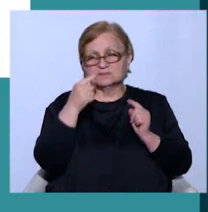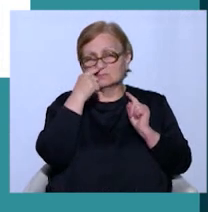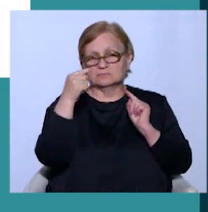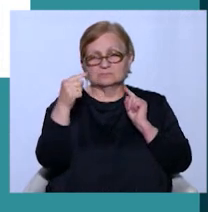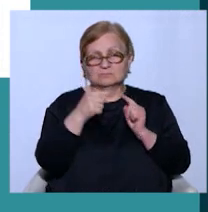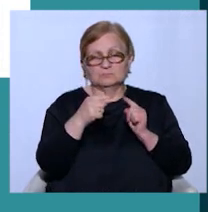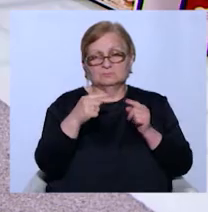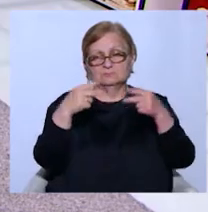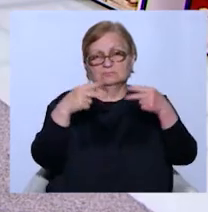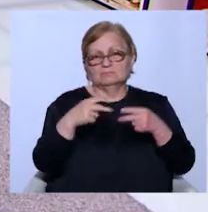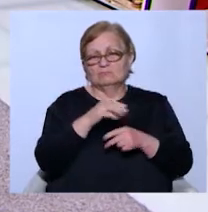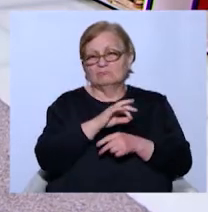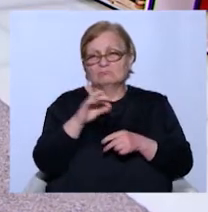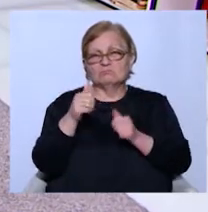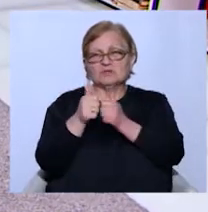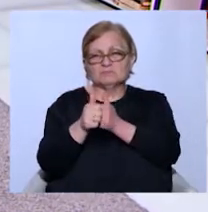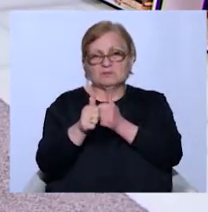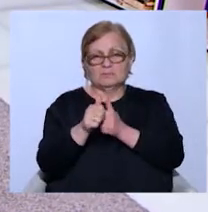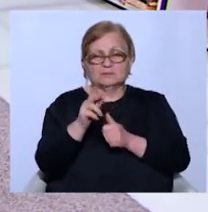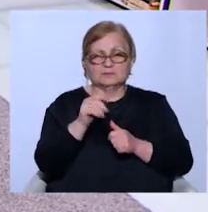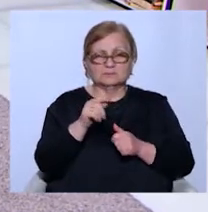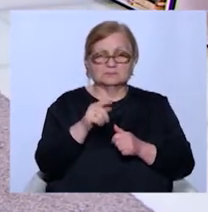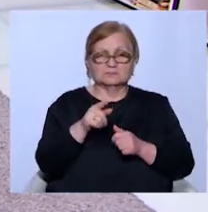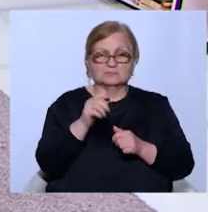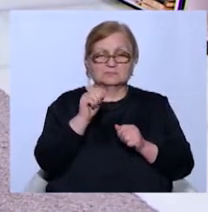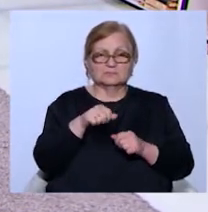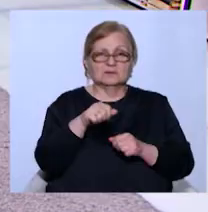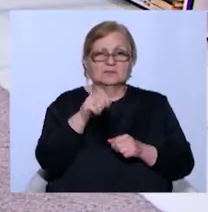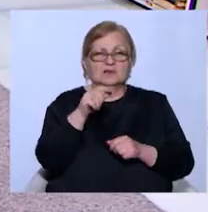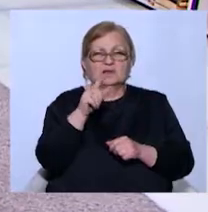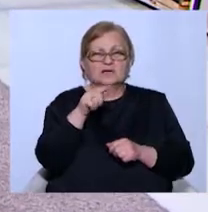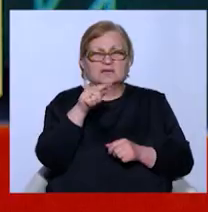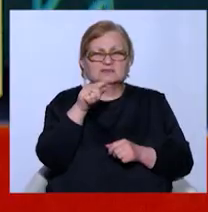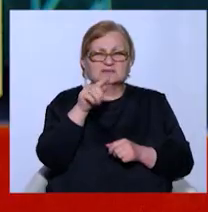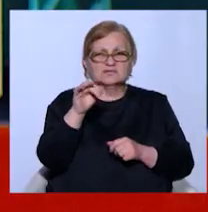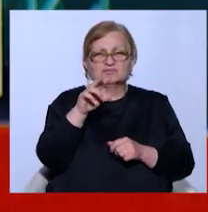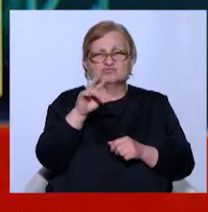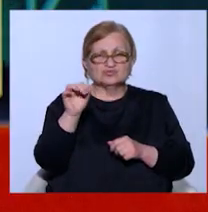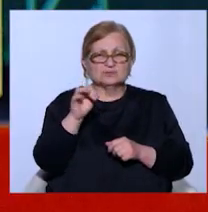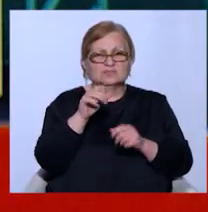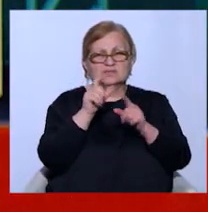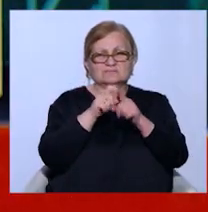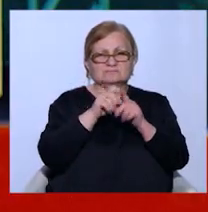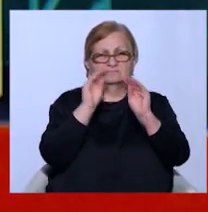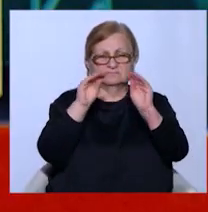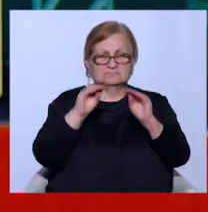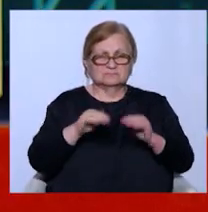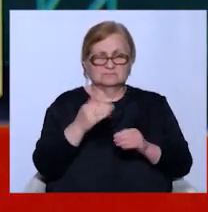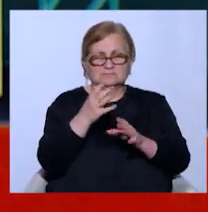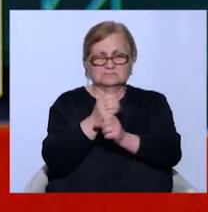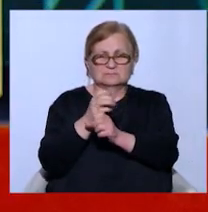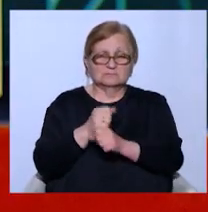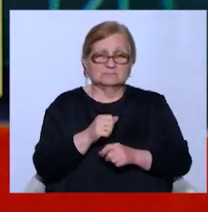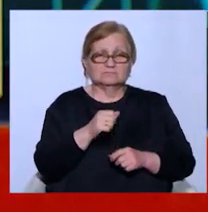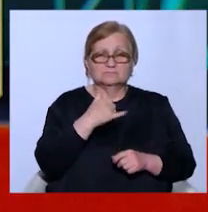კათეტის ფარდობას მიმდებარე კათეტთან. ტანგენსი შეიძლება ესე აღნიშნოს TG ან tan, ორივე სწორი აღნიშნვაა. ასევე